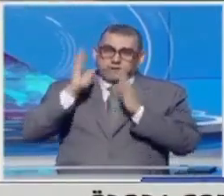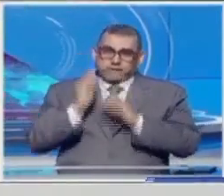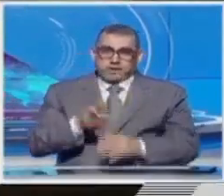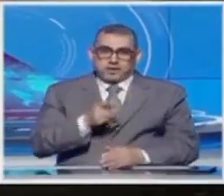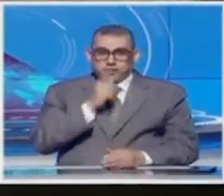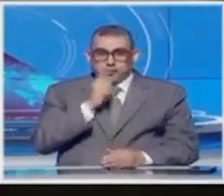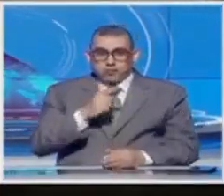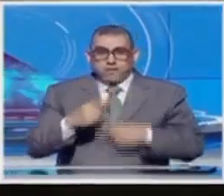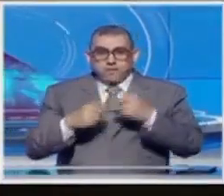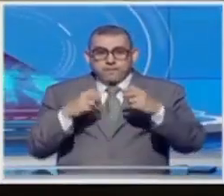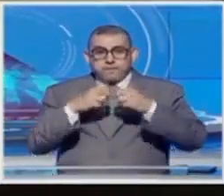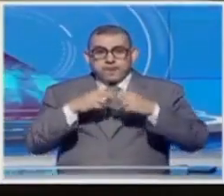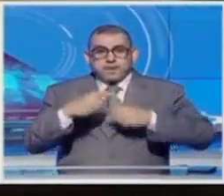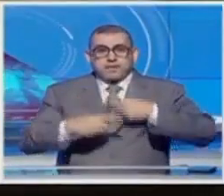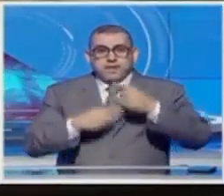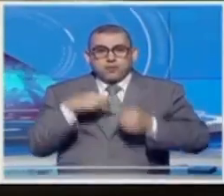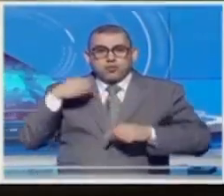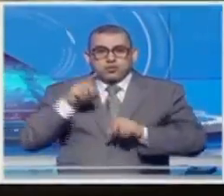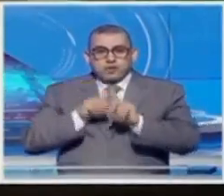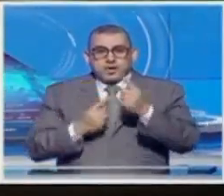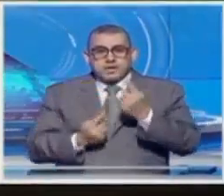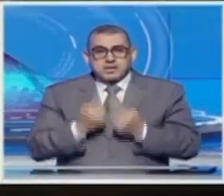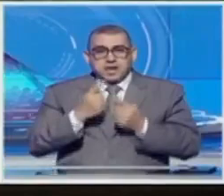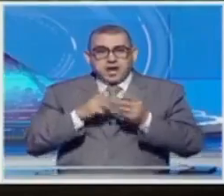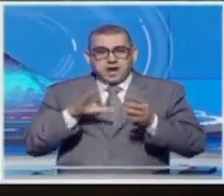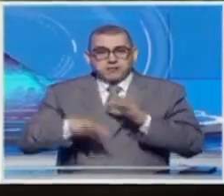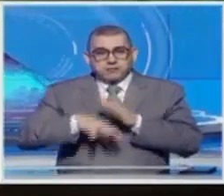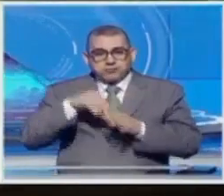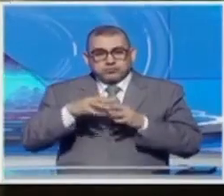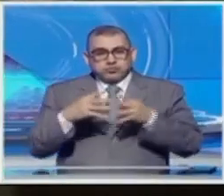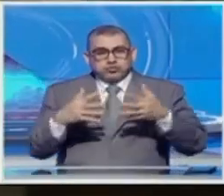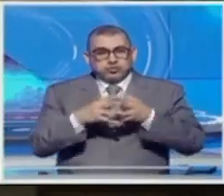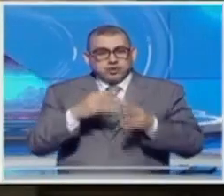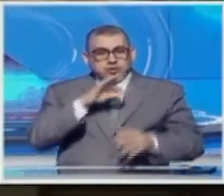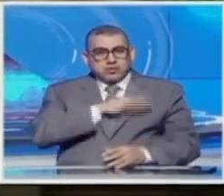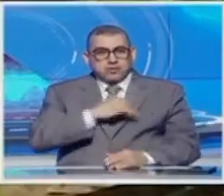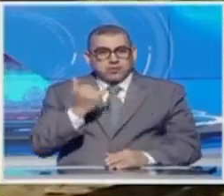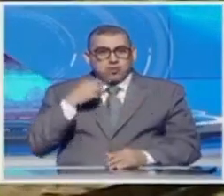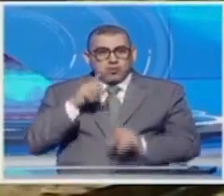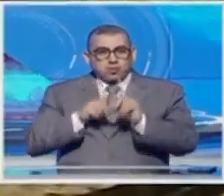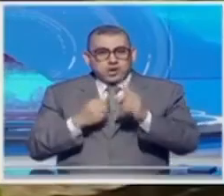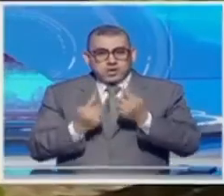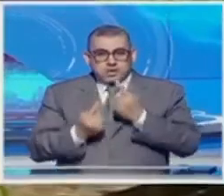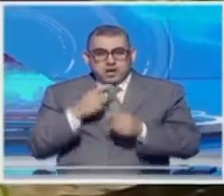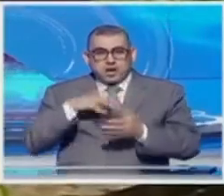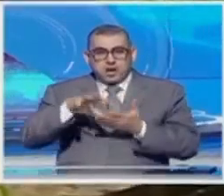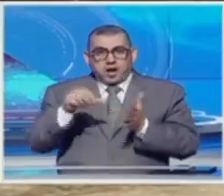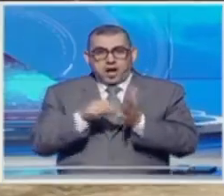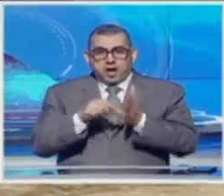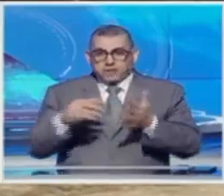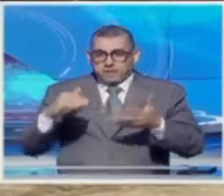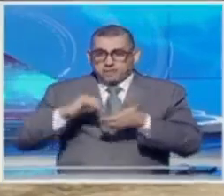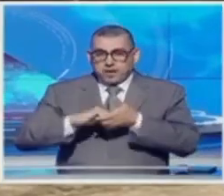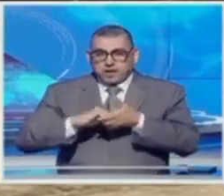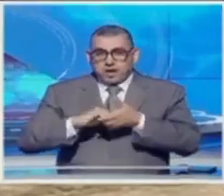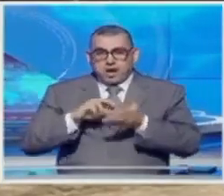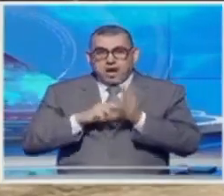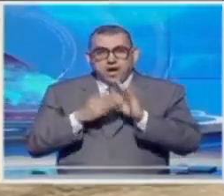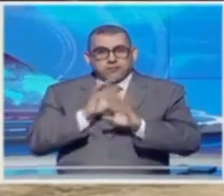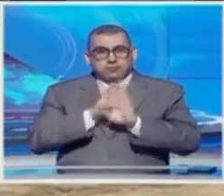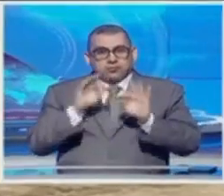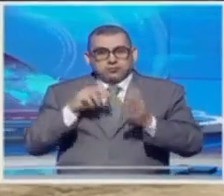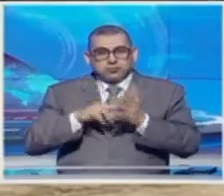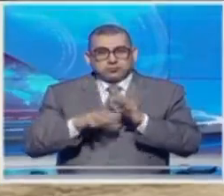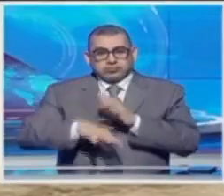المعرض الدائم لوزارة الزراعة يشكل شراكة حقيقية ومثمرة بين وزارة الزراعة والقطاع الخاص. الدولة وهي